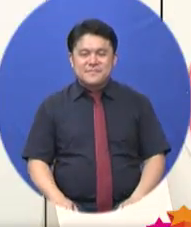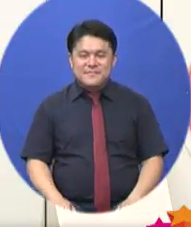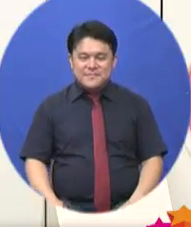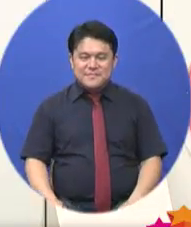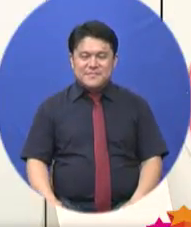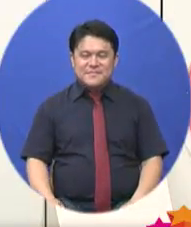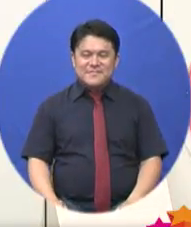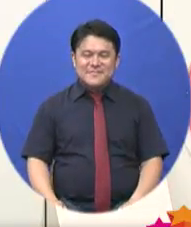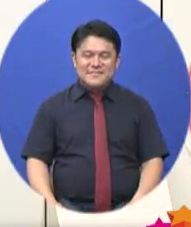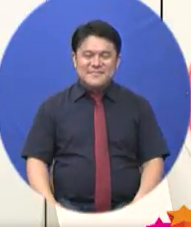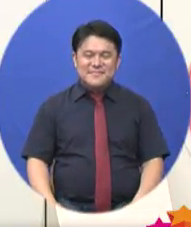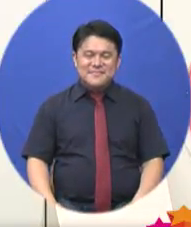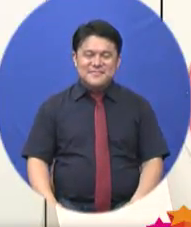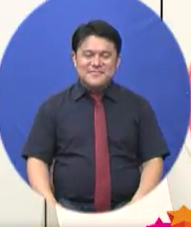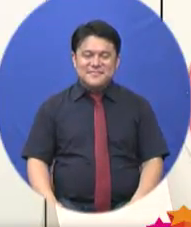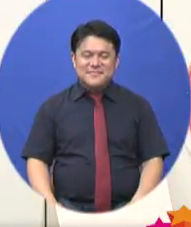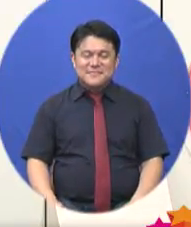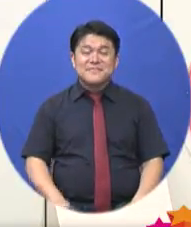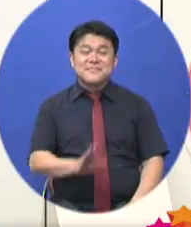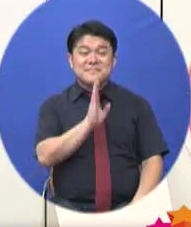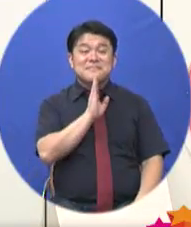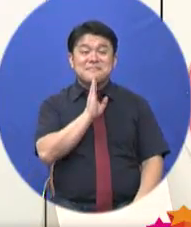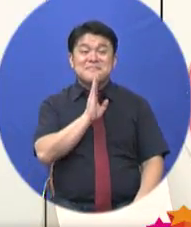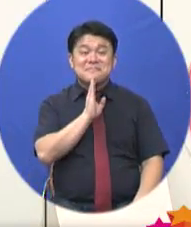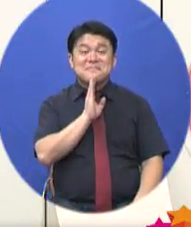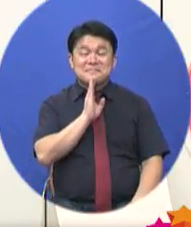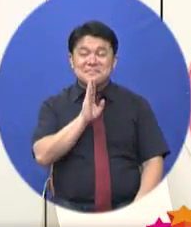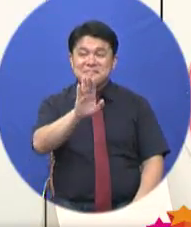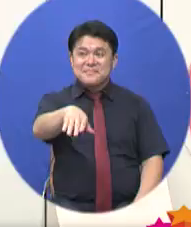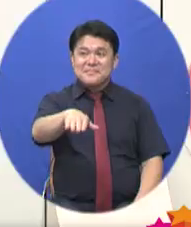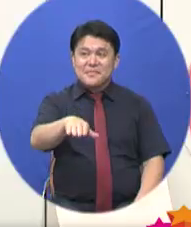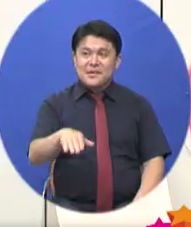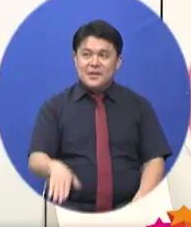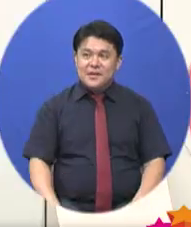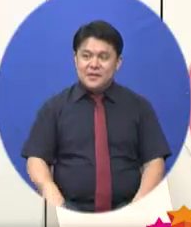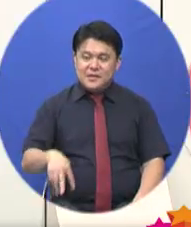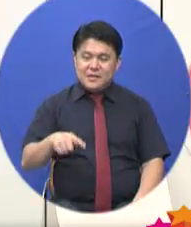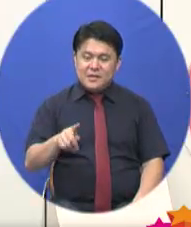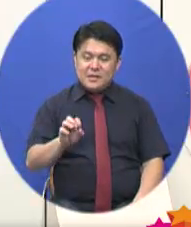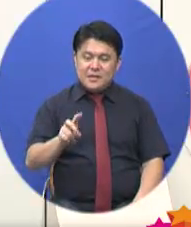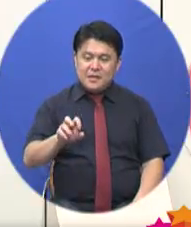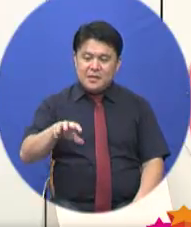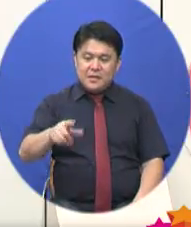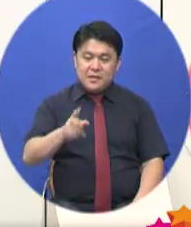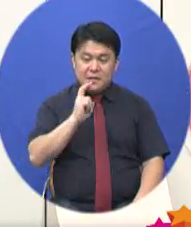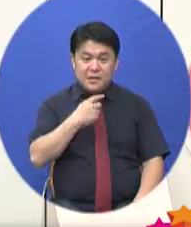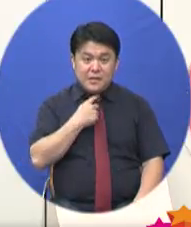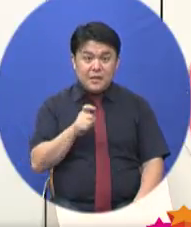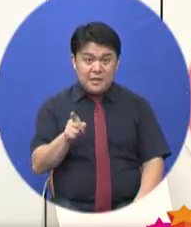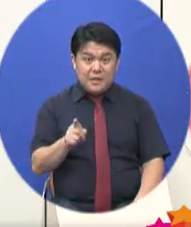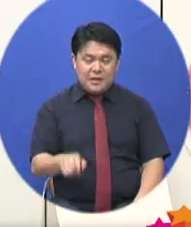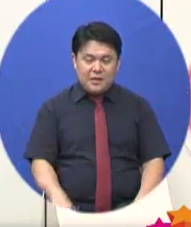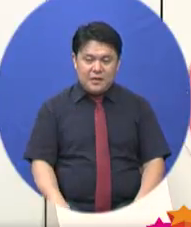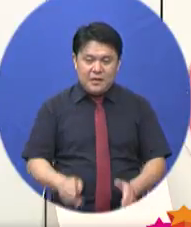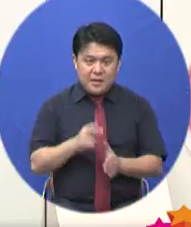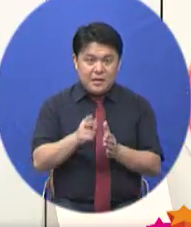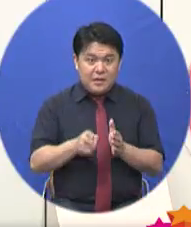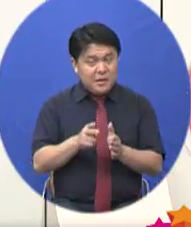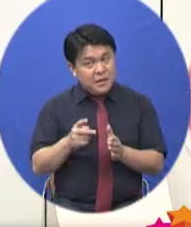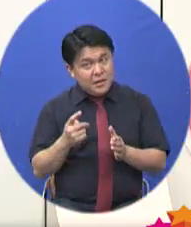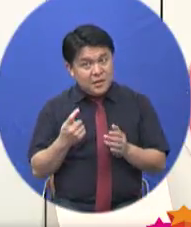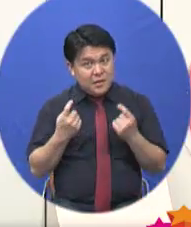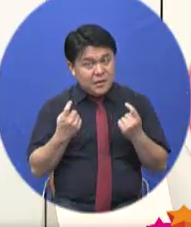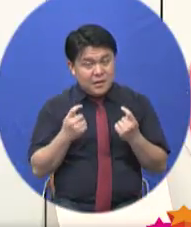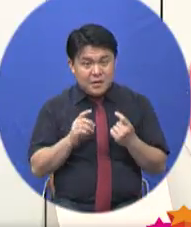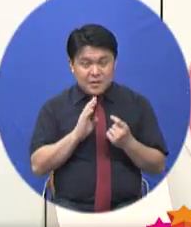안에. 어제 그 저 기차 저기 그 서영춘 씨가 불렀던. 네. 저 기차 여행인가